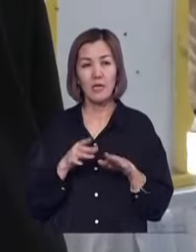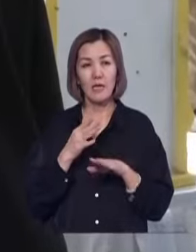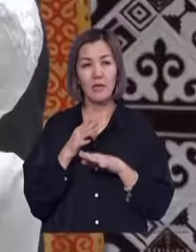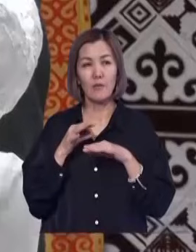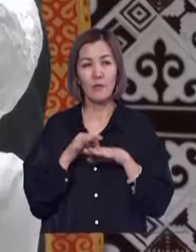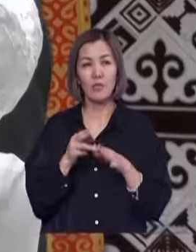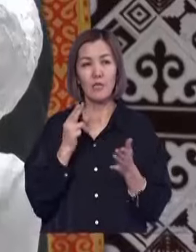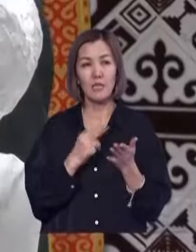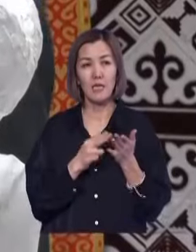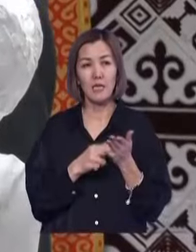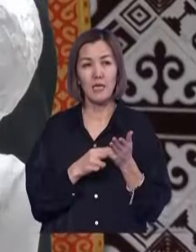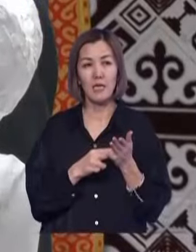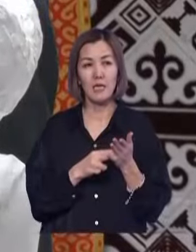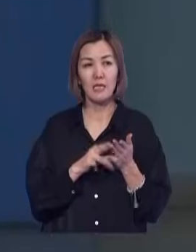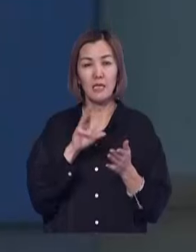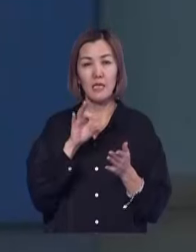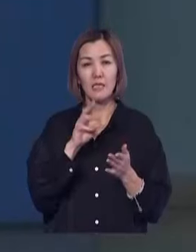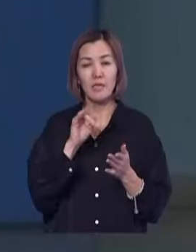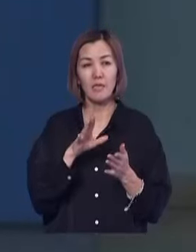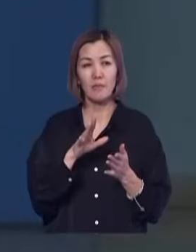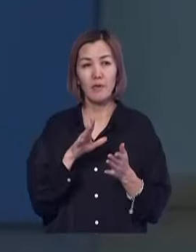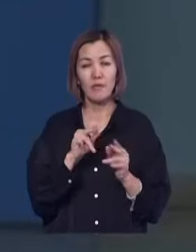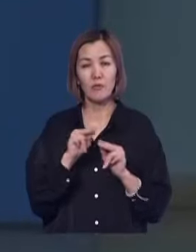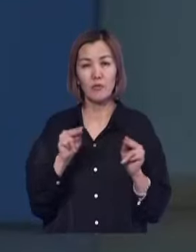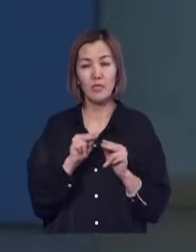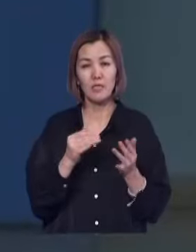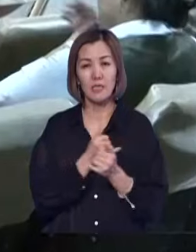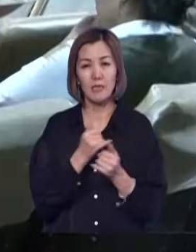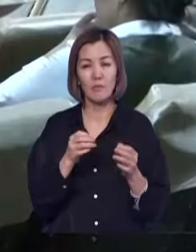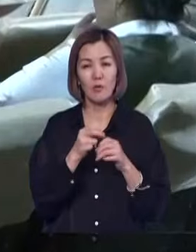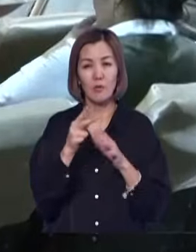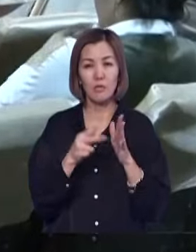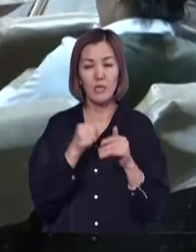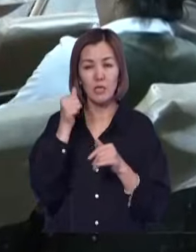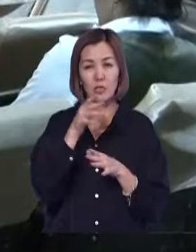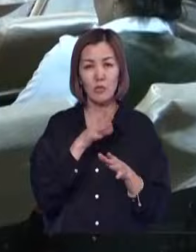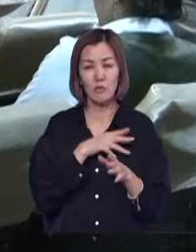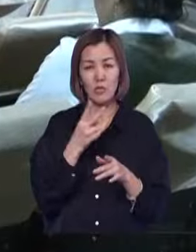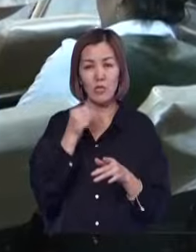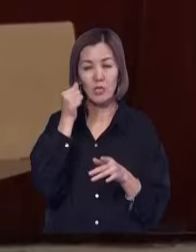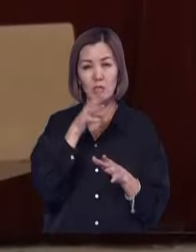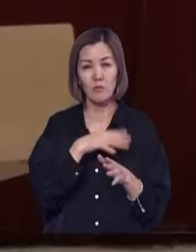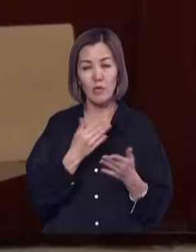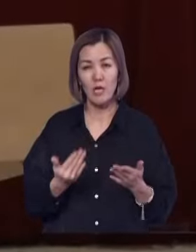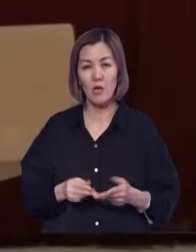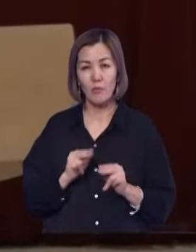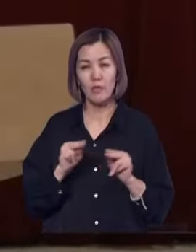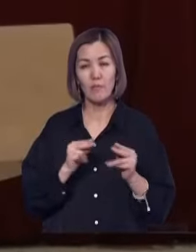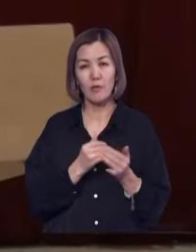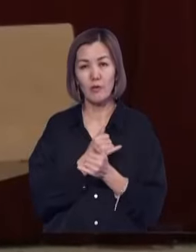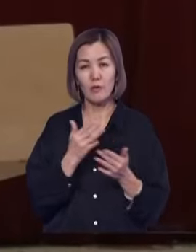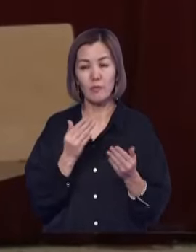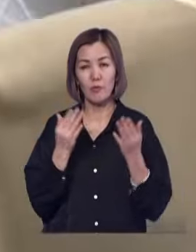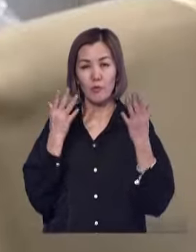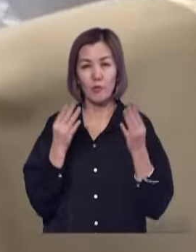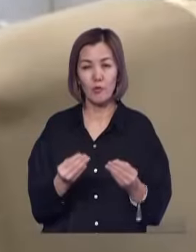дәлел іспетті. Шапағат Сарқытбаеваның ұстаздық жолда еңбек еткеніне 18 жыл. Екі жылдан бері әлеуметтік педагог қызметінде. Бүгінгі